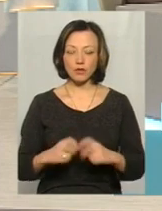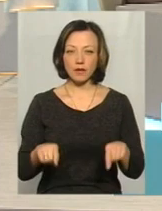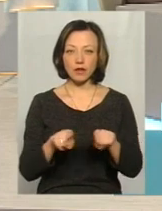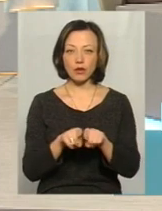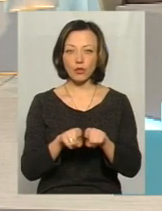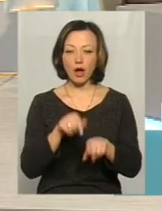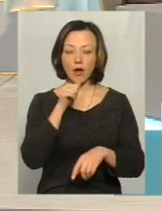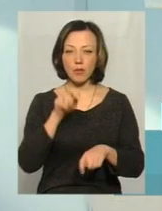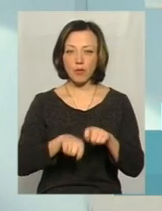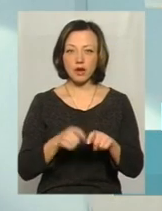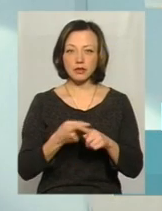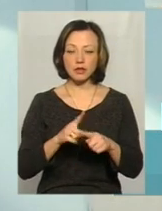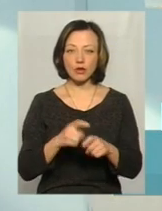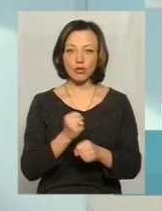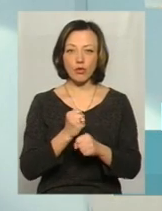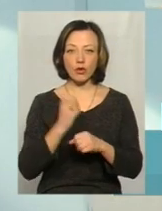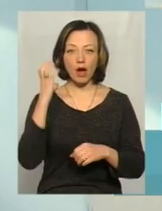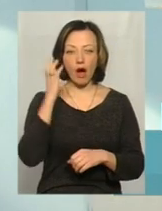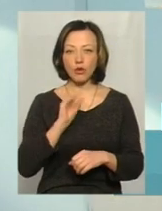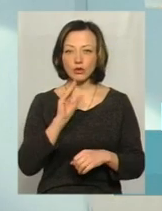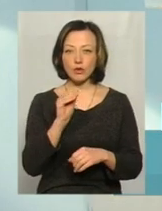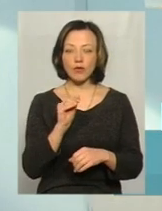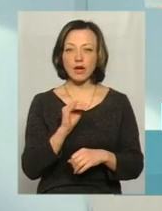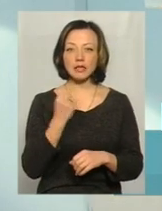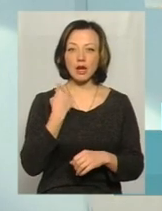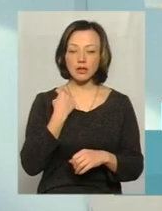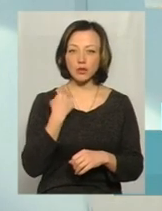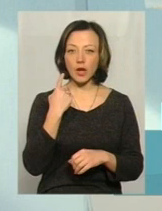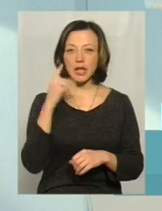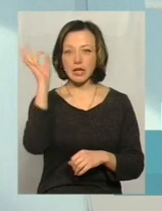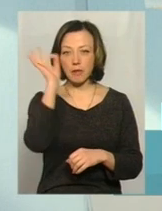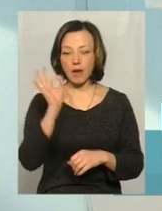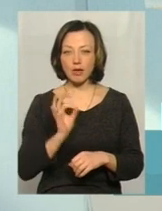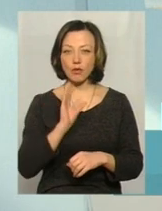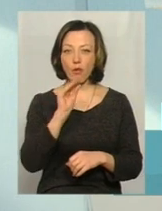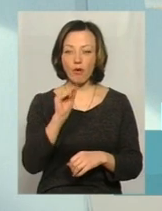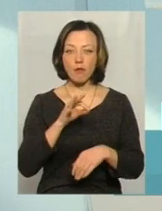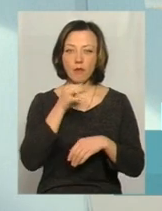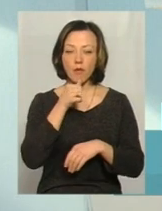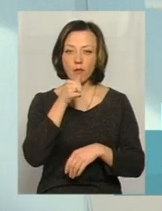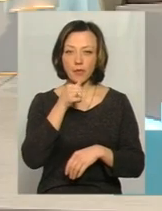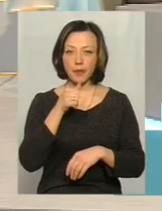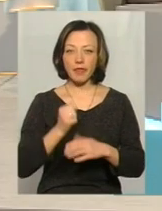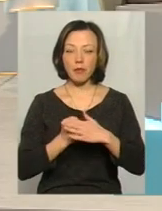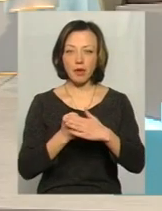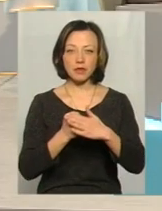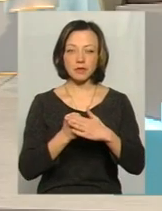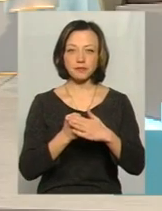провів апробацію даної роботи аудіювання з англійської, з німецької мови. Ми провели апробацію на